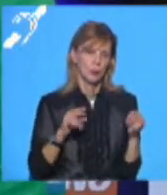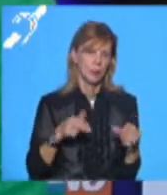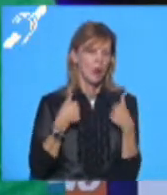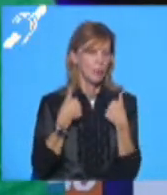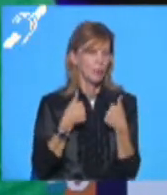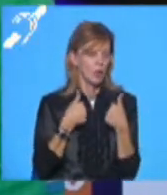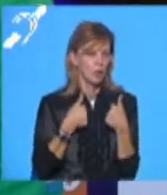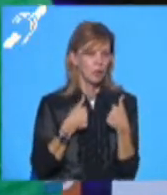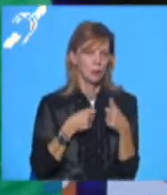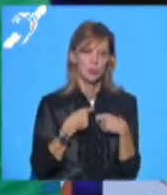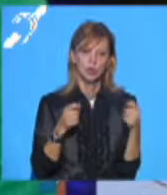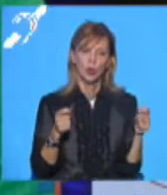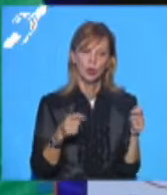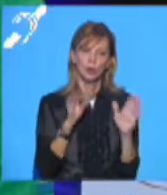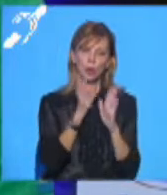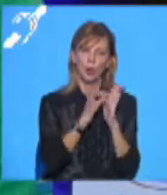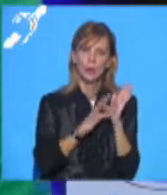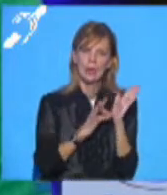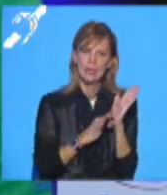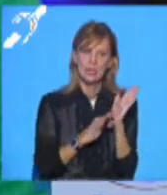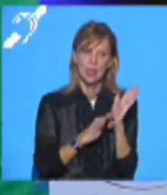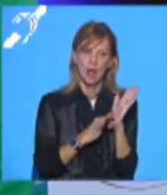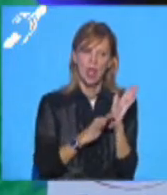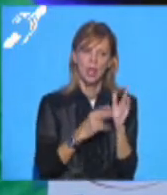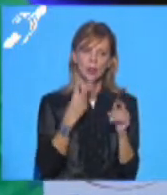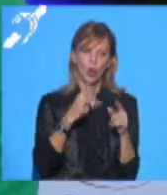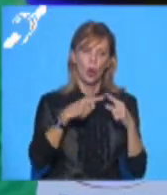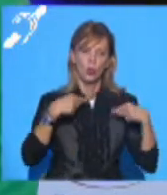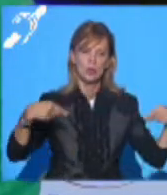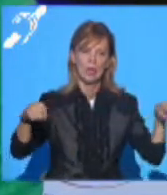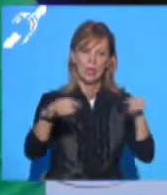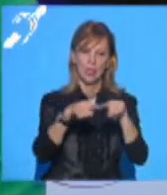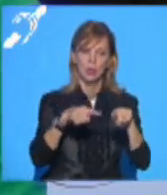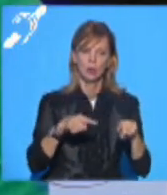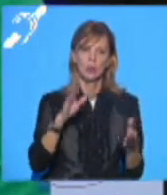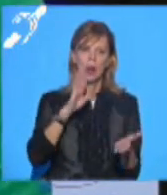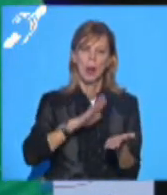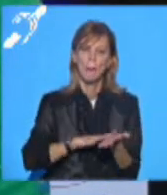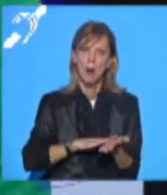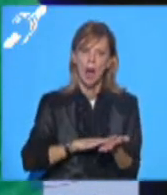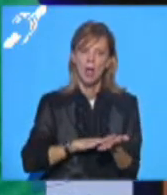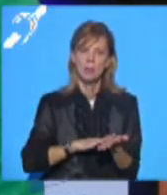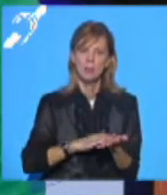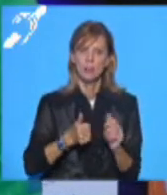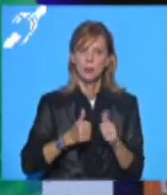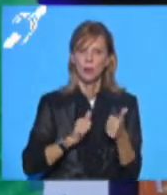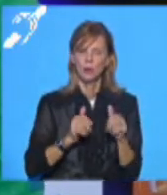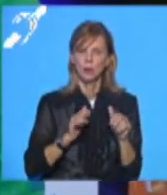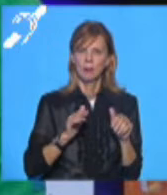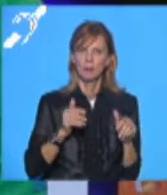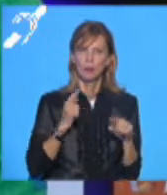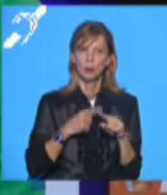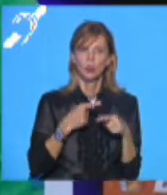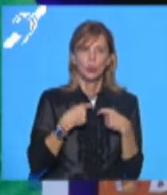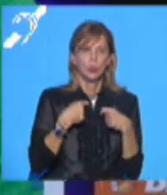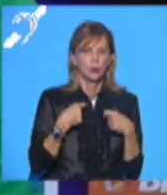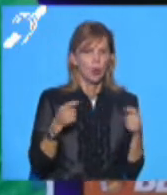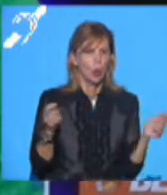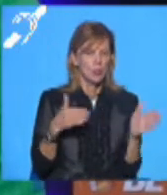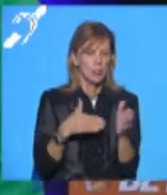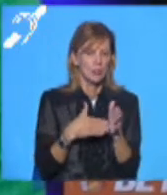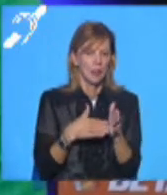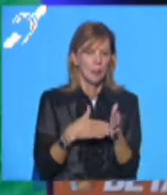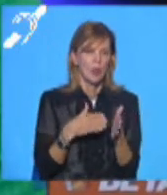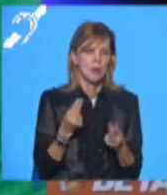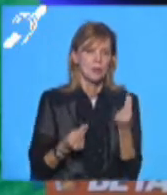bune. Condițiile, 2 terenuri, bază, ai tot ce trebuie pentru